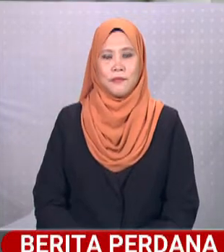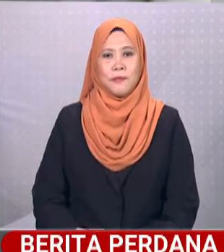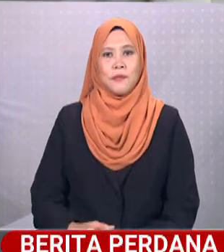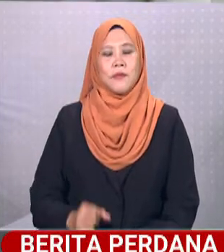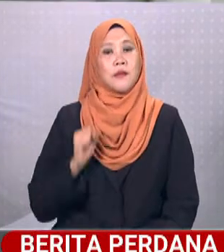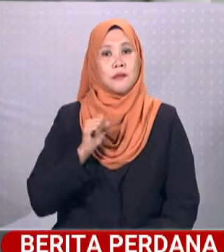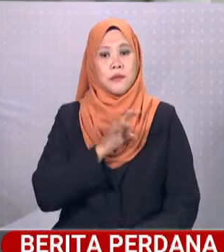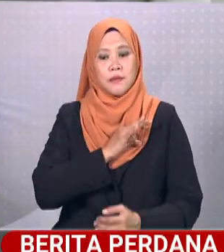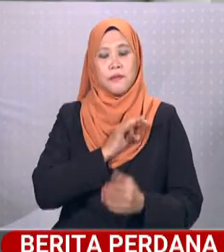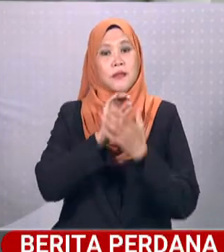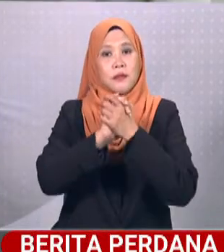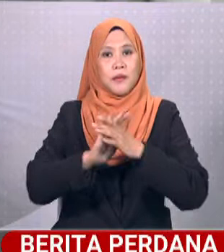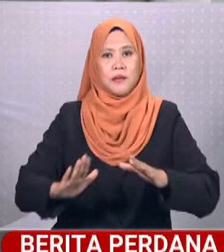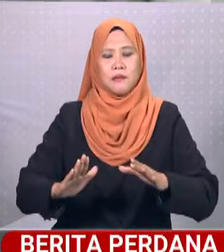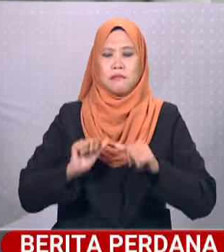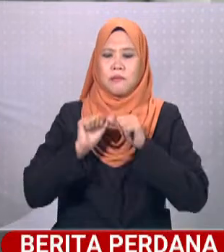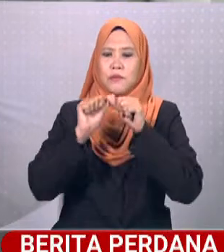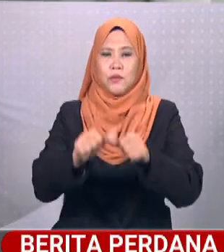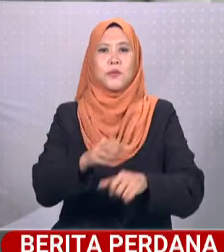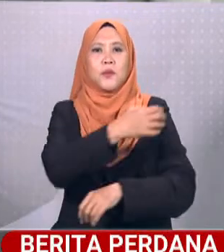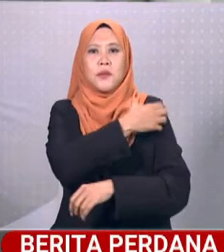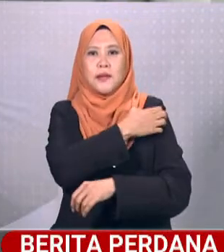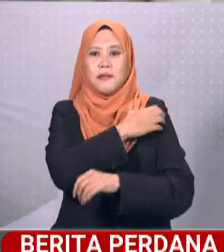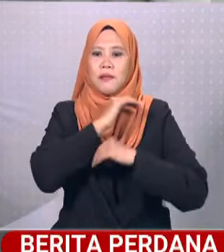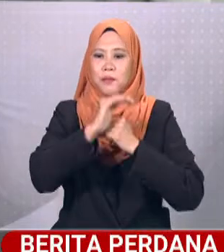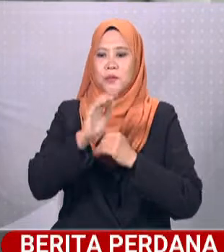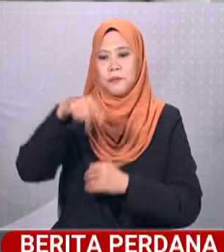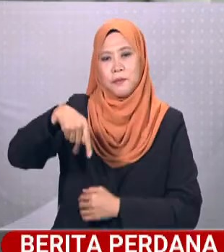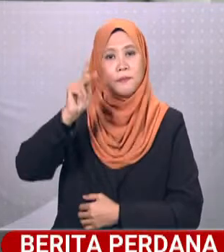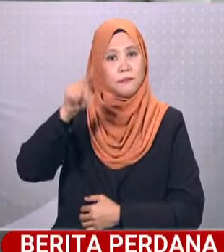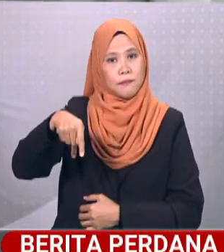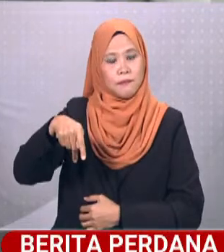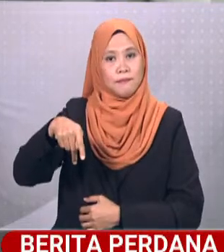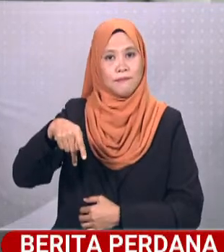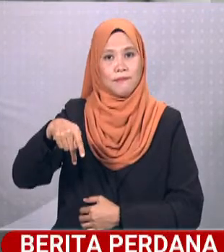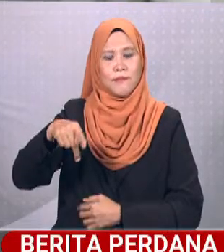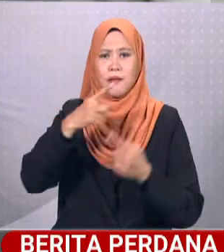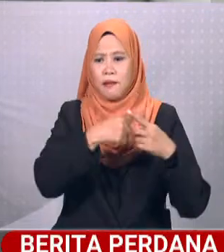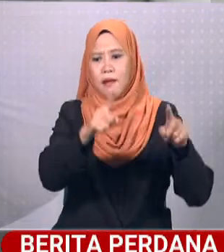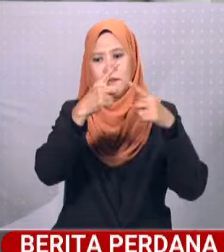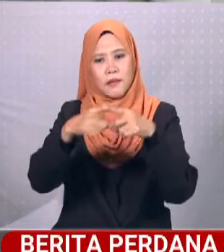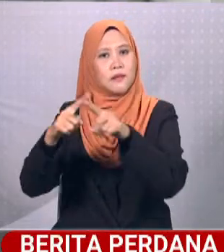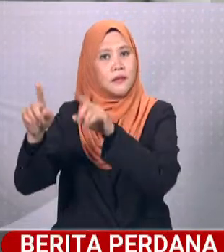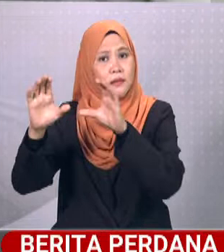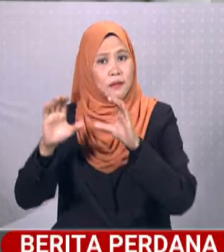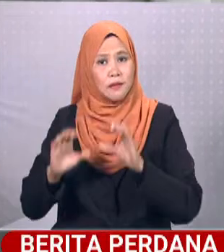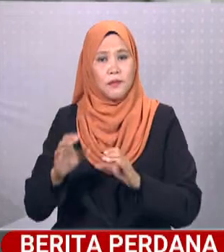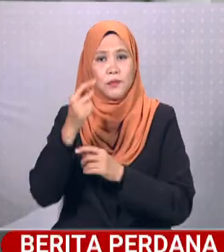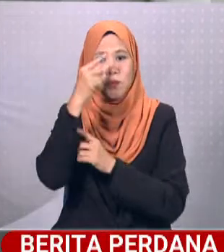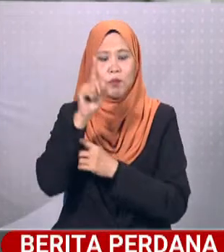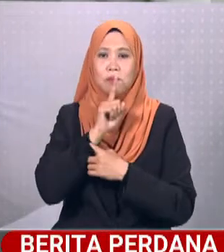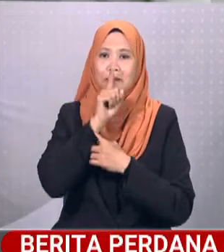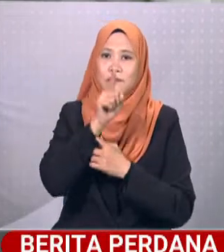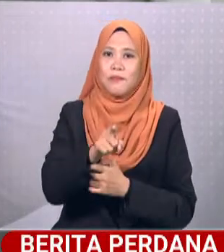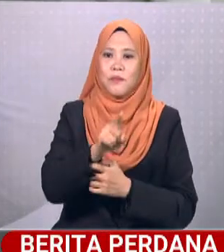Anggota keselamatan terus menjalankan penguatkuasaan sepanjang tempoh Perintah Kawalan Pergerakan. Pelbagai kaedah digunakan bagi